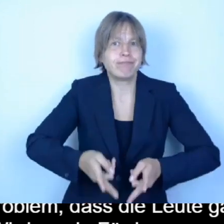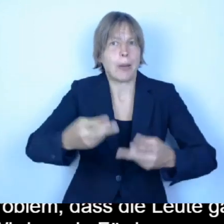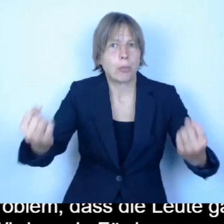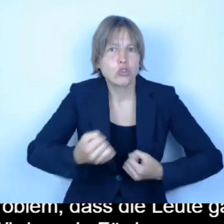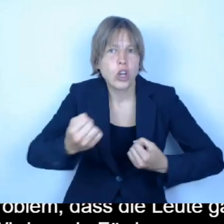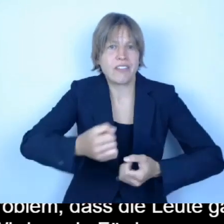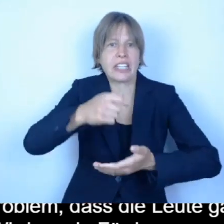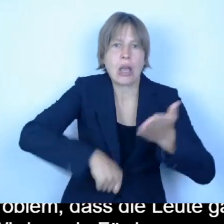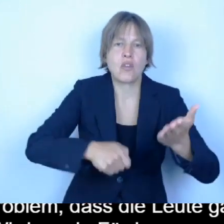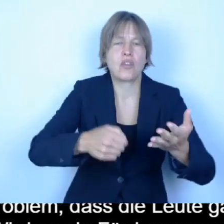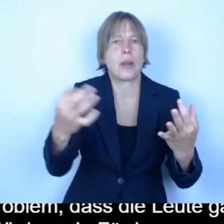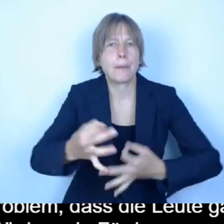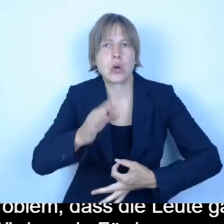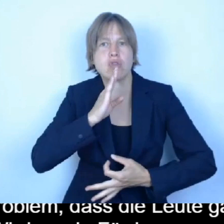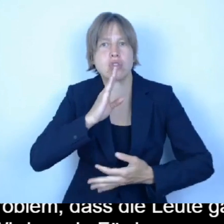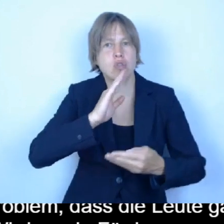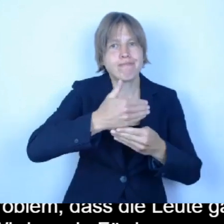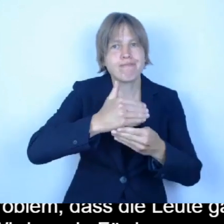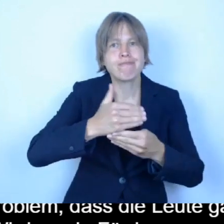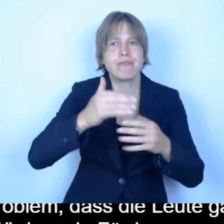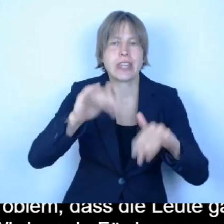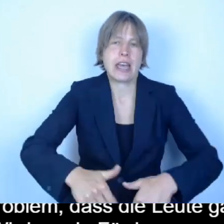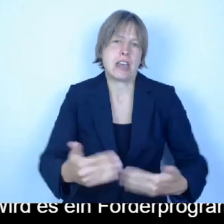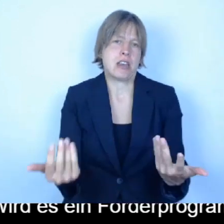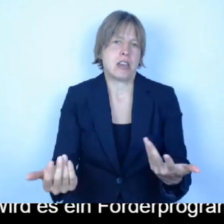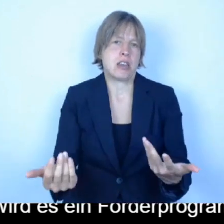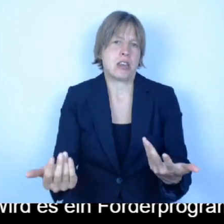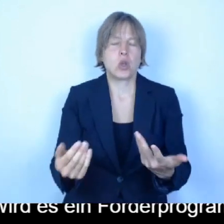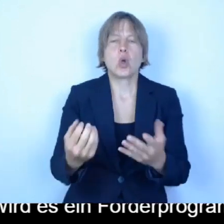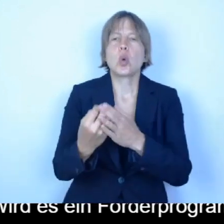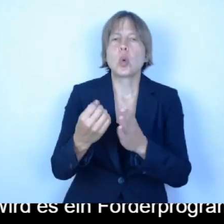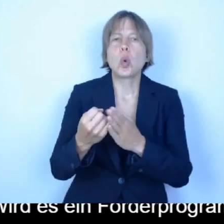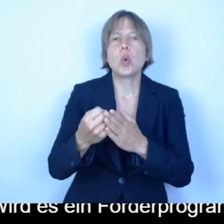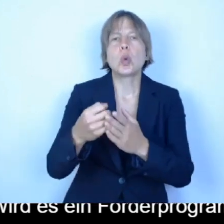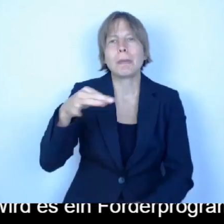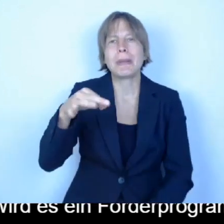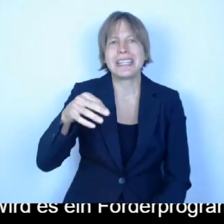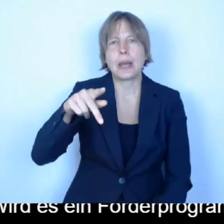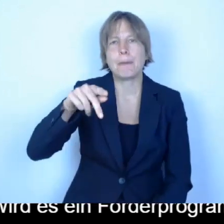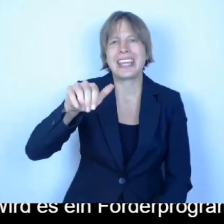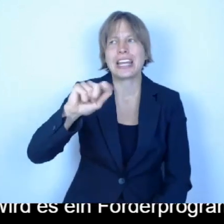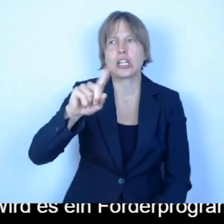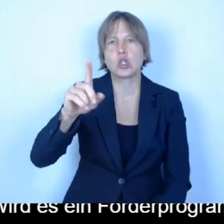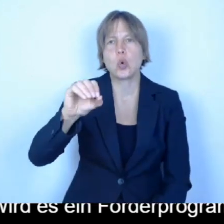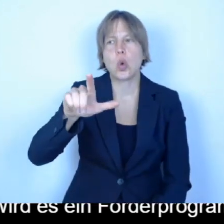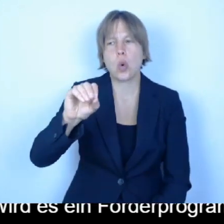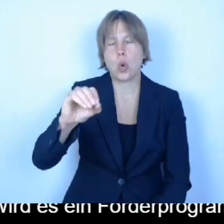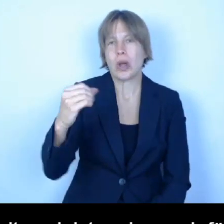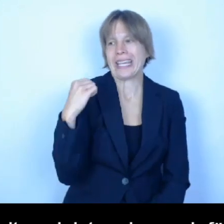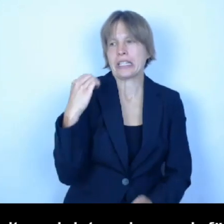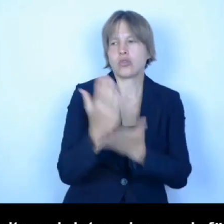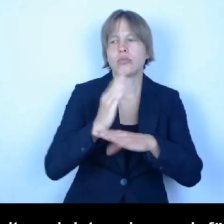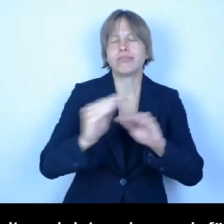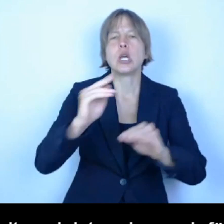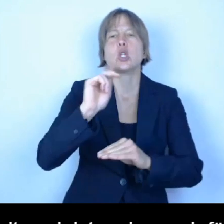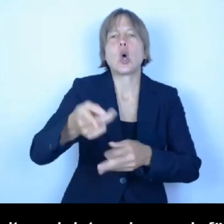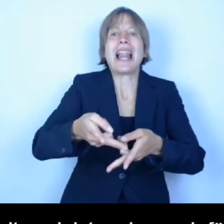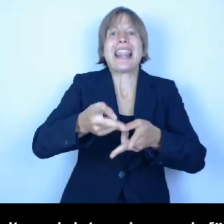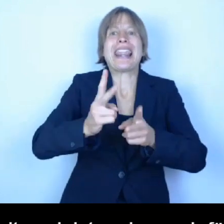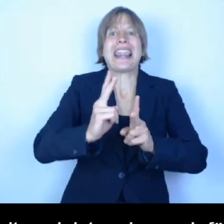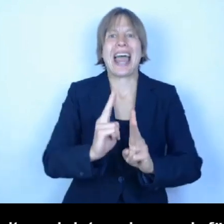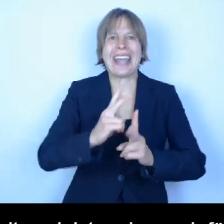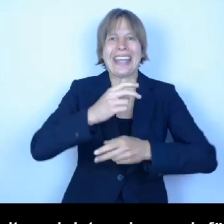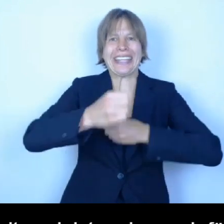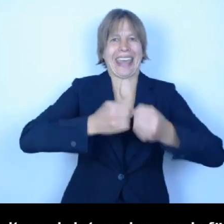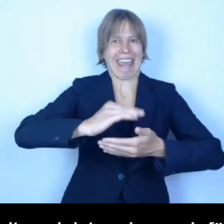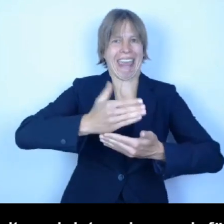dass es Leihgeräte geben soll. Also auch dann, wenn eben nicht in der Familie selbst sowas vorhanden ist, dass dann eben Leihgeräte von